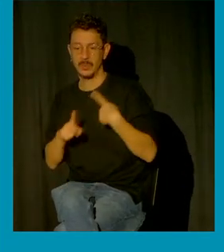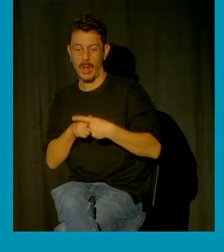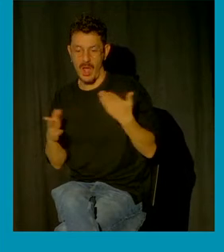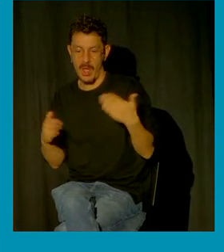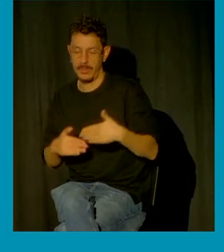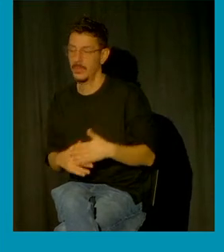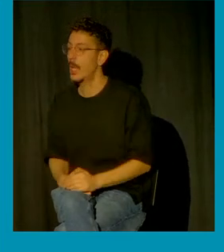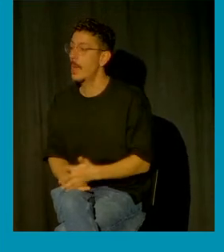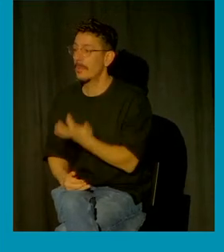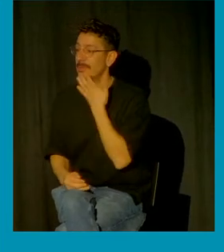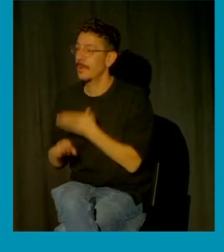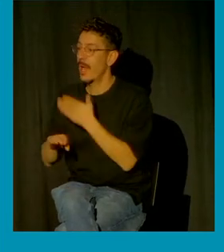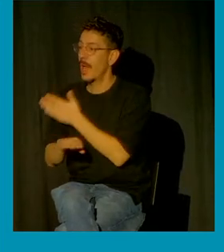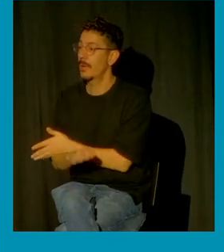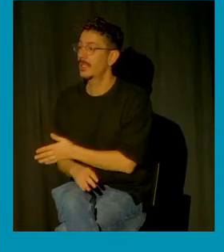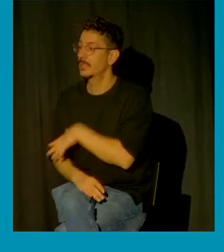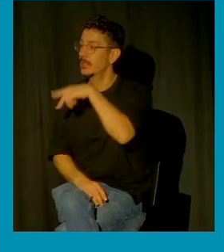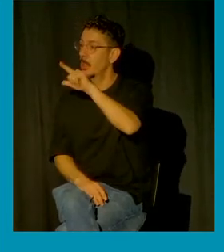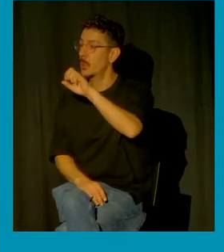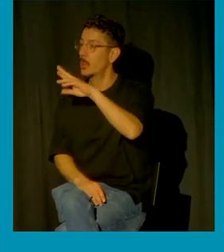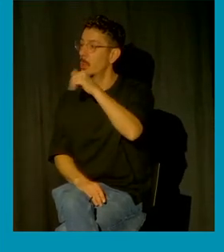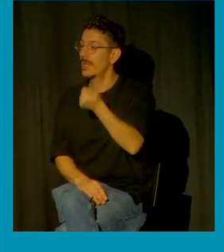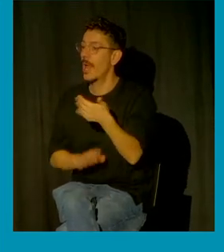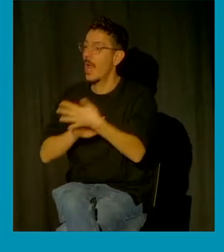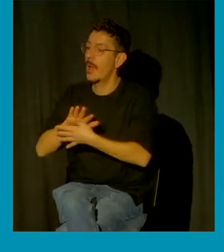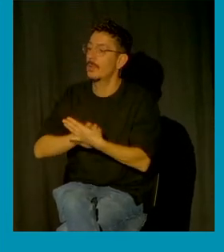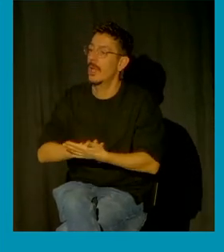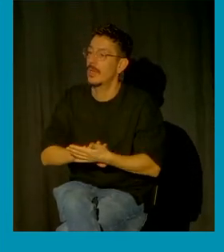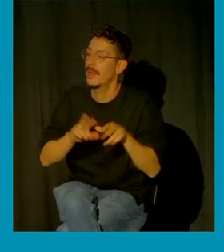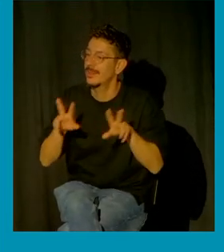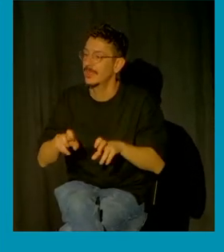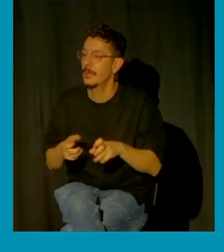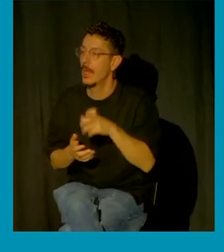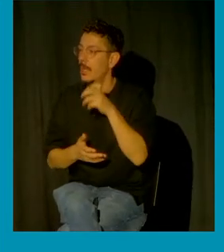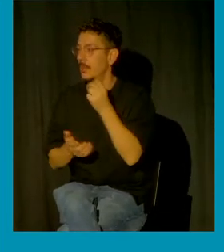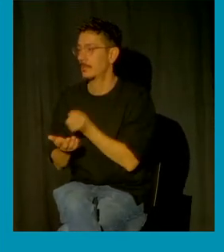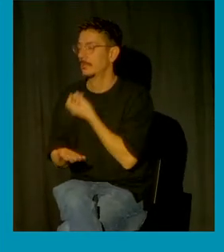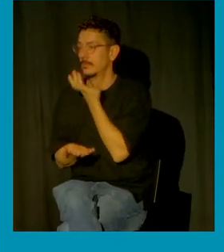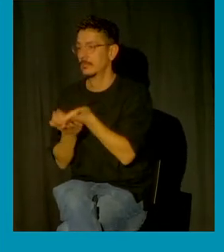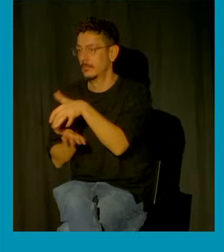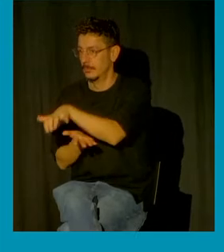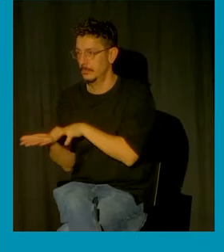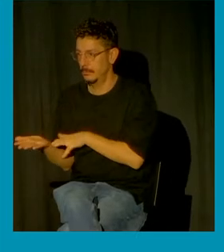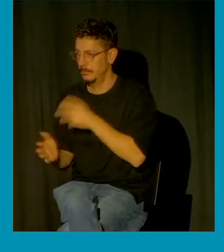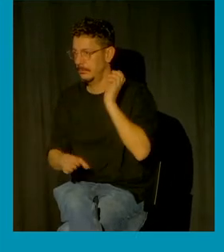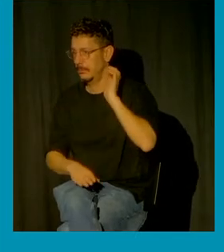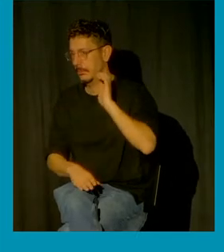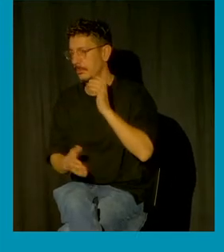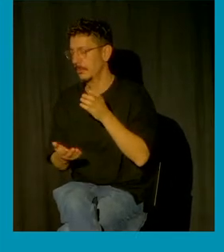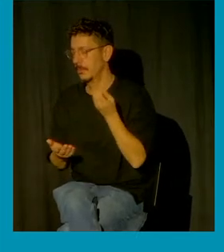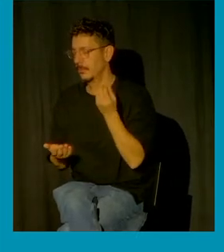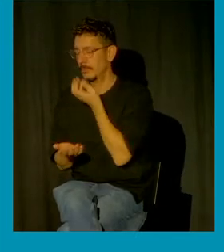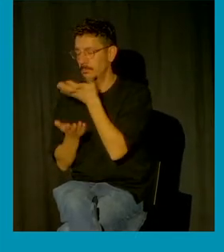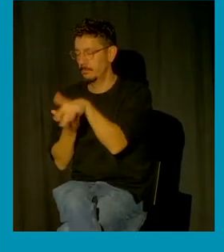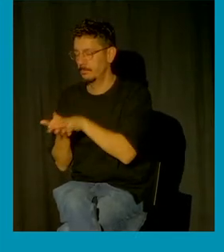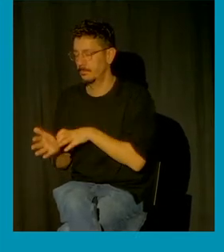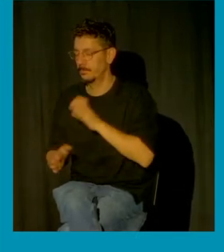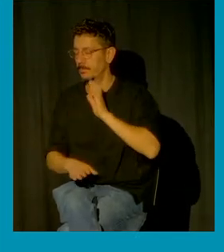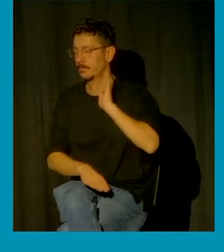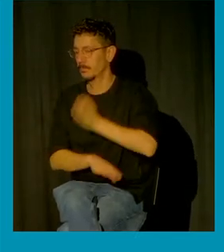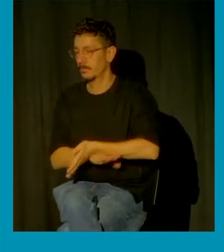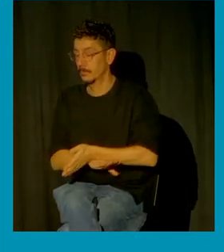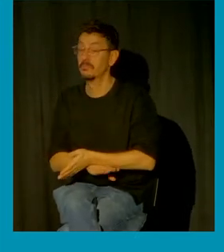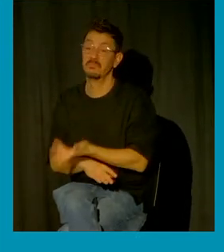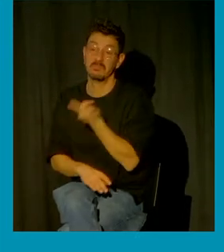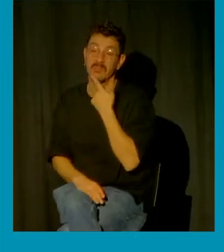abans la Lorena parlava d'aquesta nova jurisprudència jo també em referiré a alguns precedents que s'estan dictant en què s'estan començant a considerar agressions